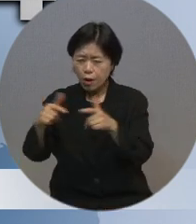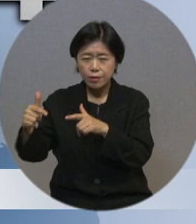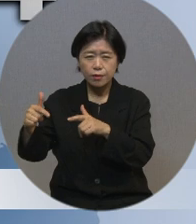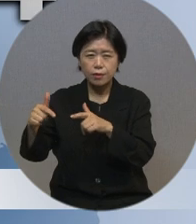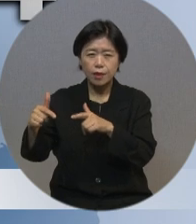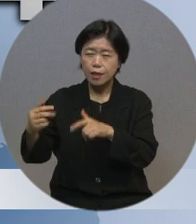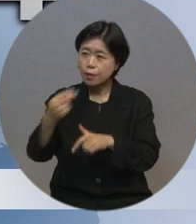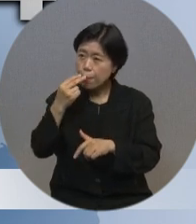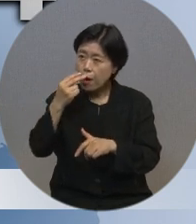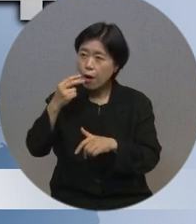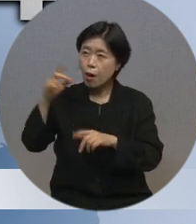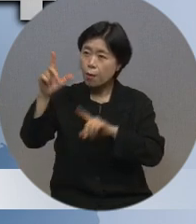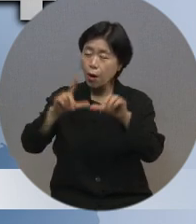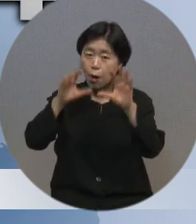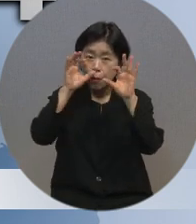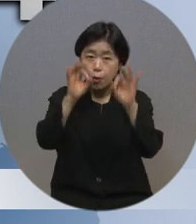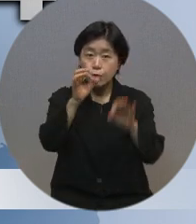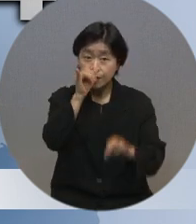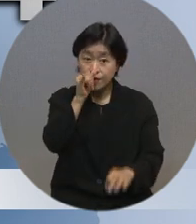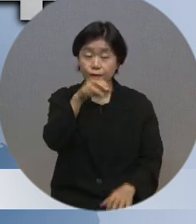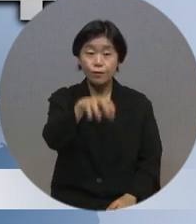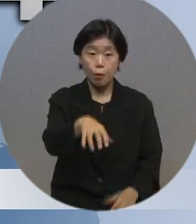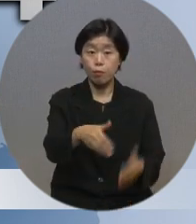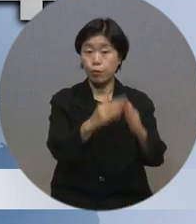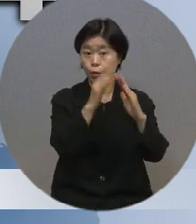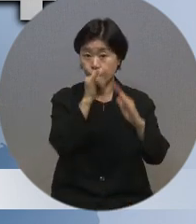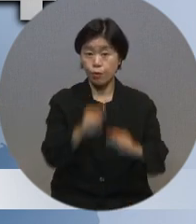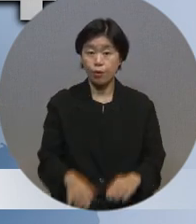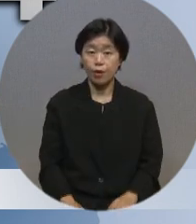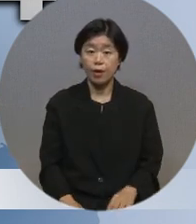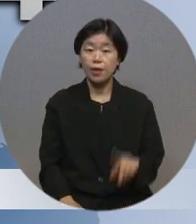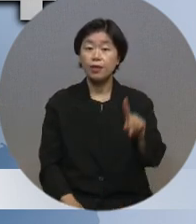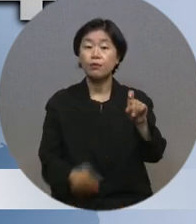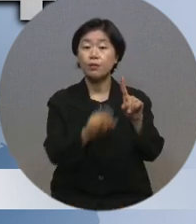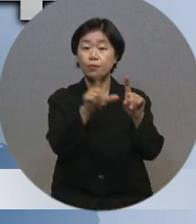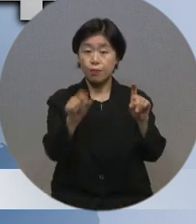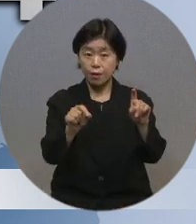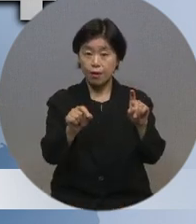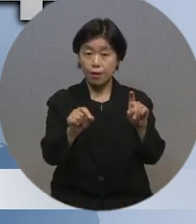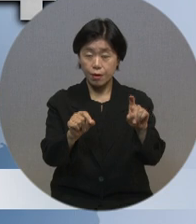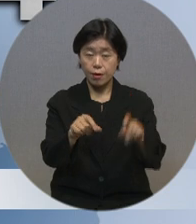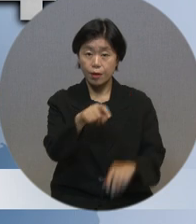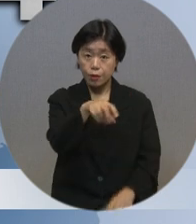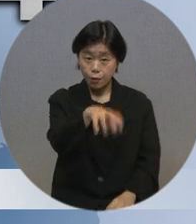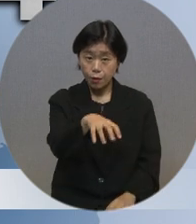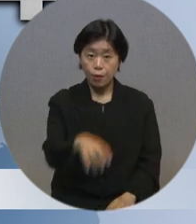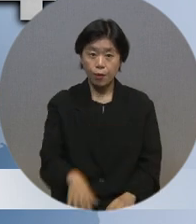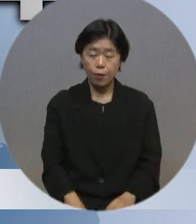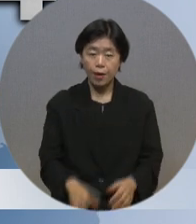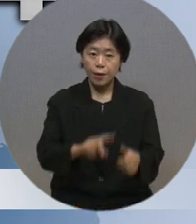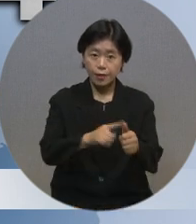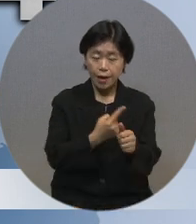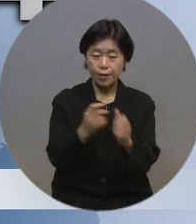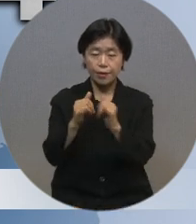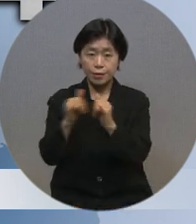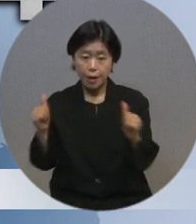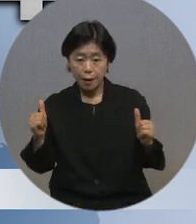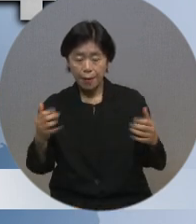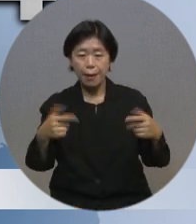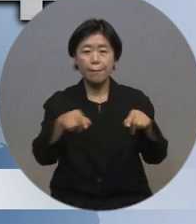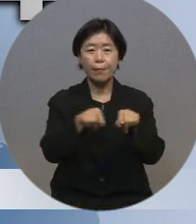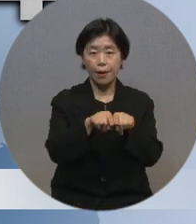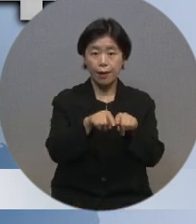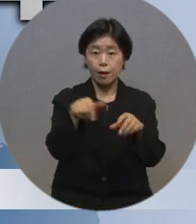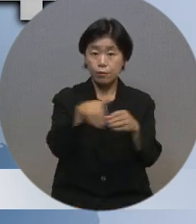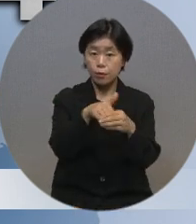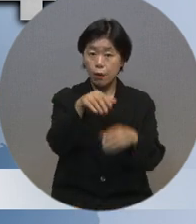관광 명소가 들어설 예정입니다. 오는 11월 여수시는 자연과 사람이 어우러지는 문화 공간을 마련해